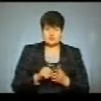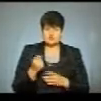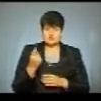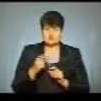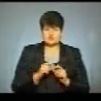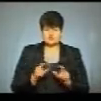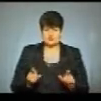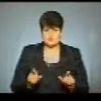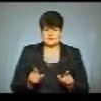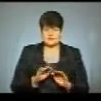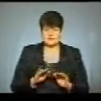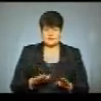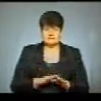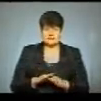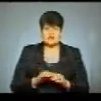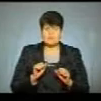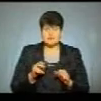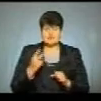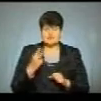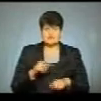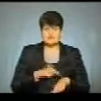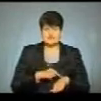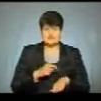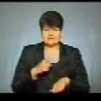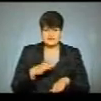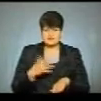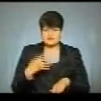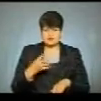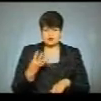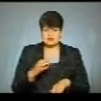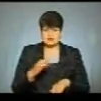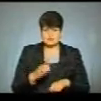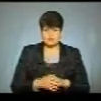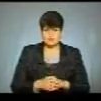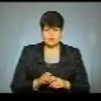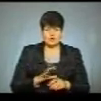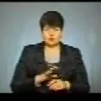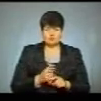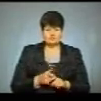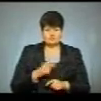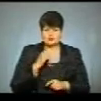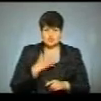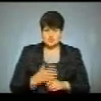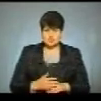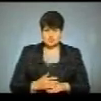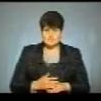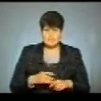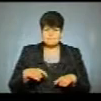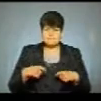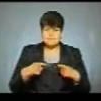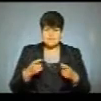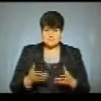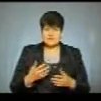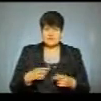11-ї школи. Діти виконали вправу за 2 хвилини 54 секунди. Було дуже важко бігати,